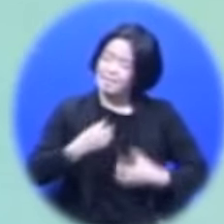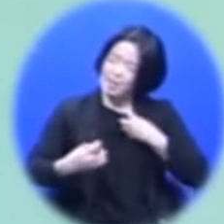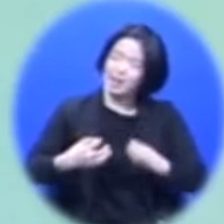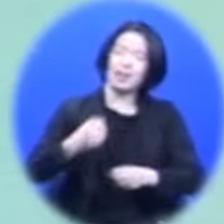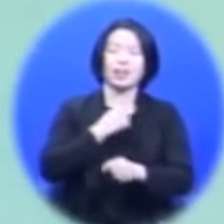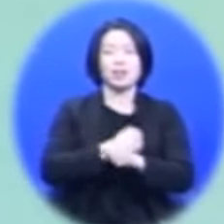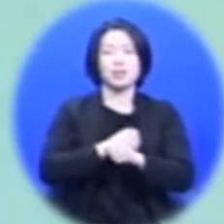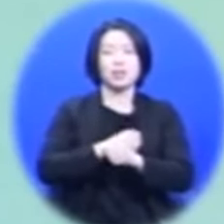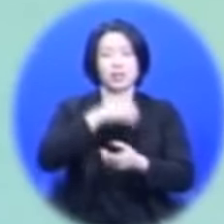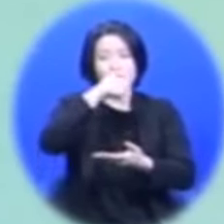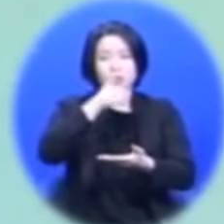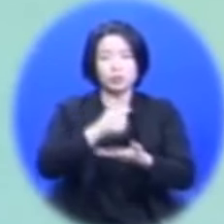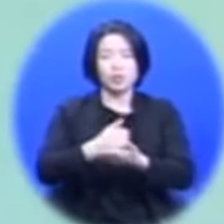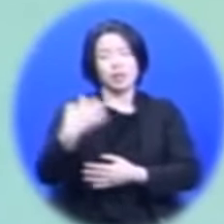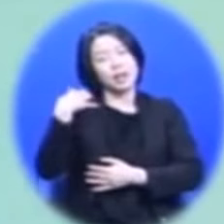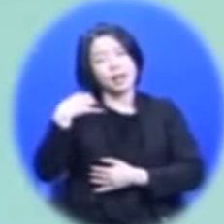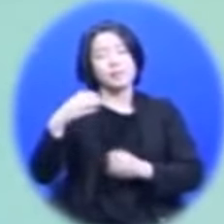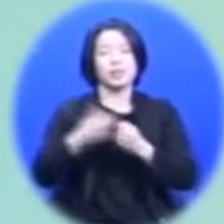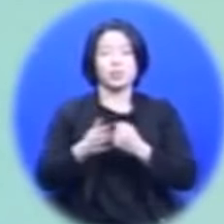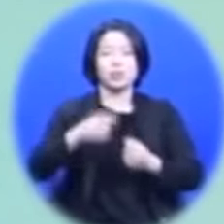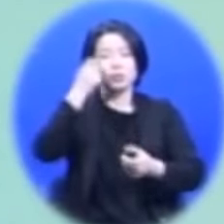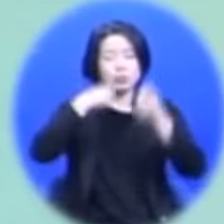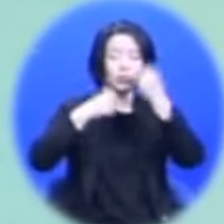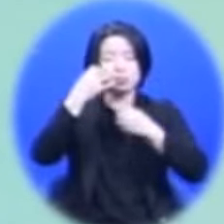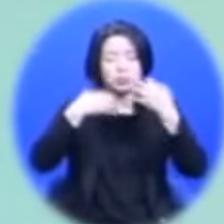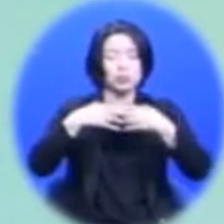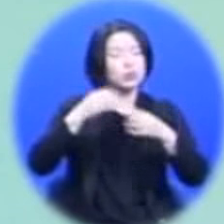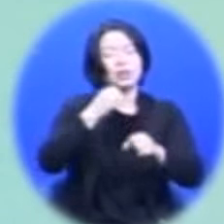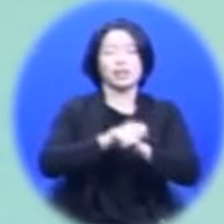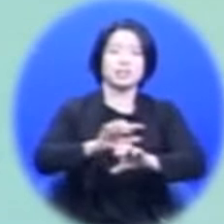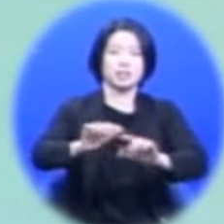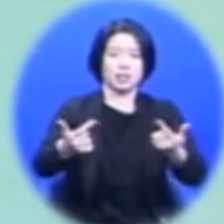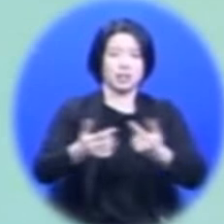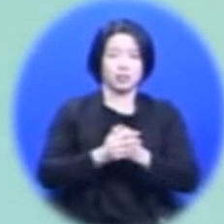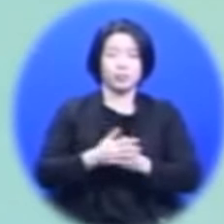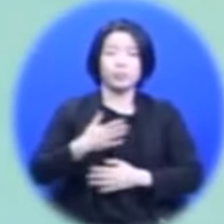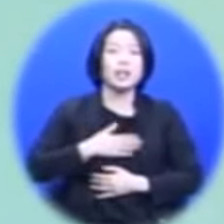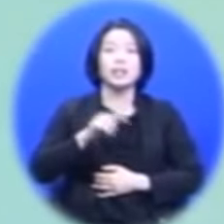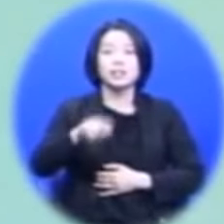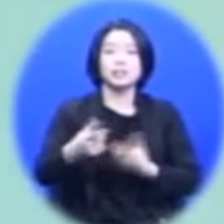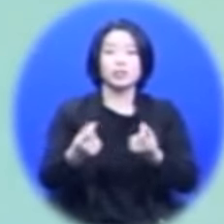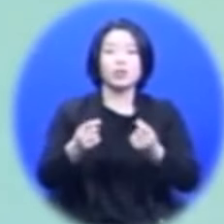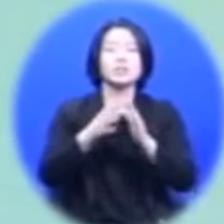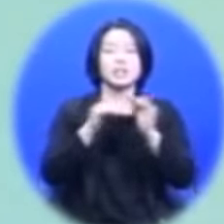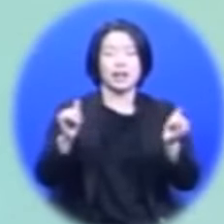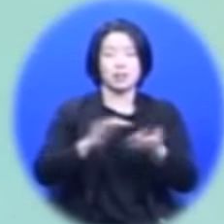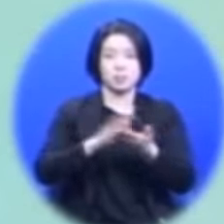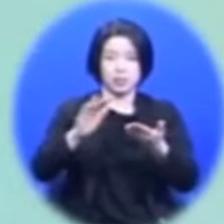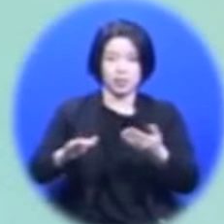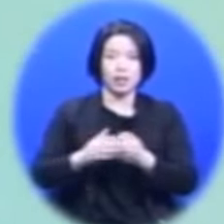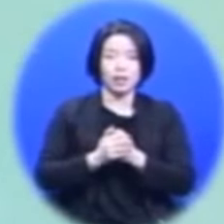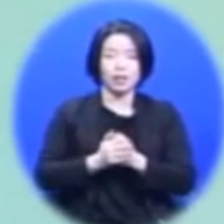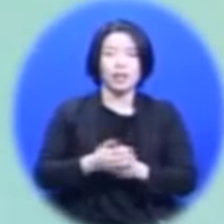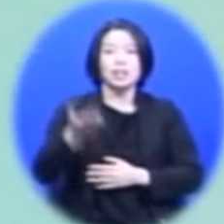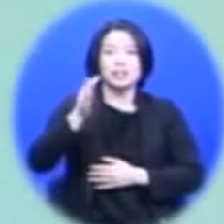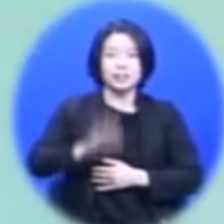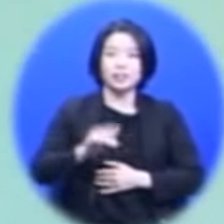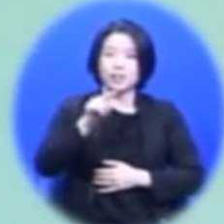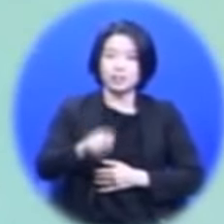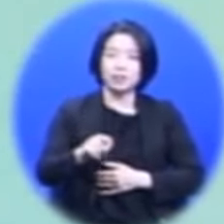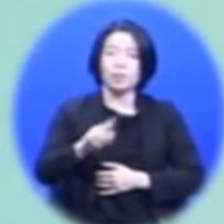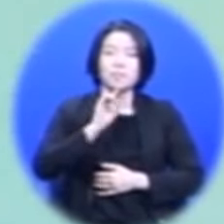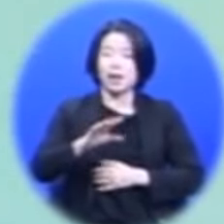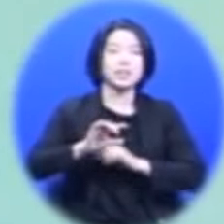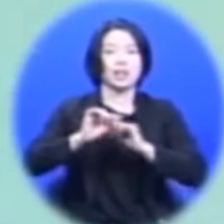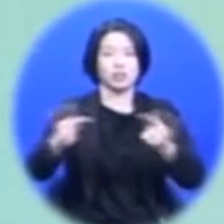쥐어뜯으면서 죄책감 때문에 울고불고 하지 않습니다. 나는 그런 사람입니다. 그런데 그것만